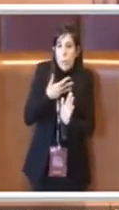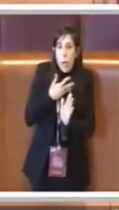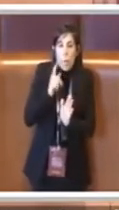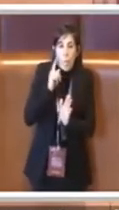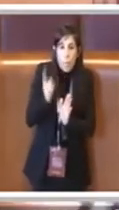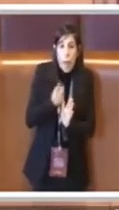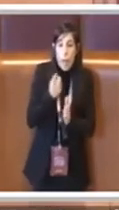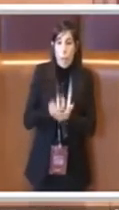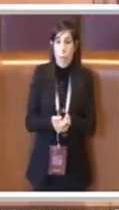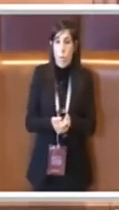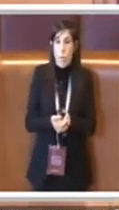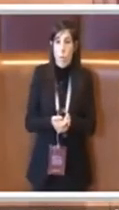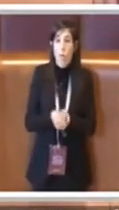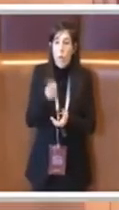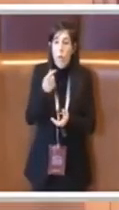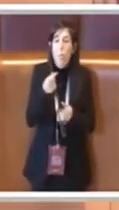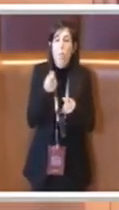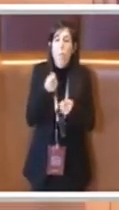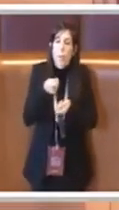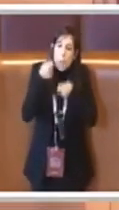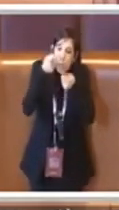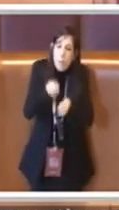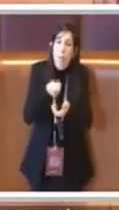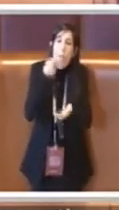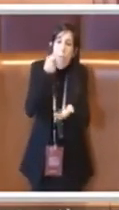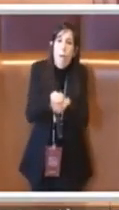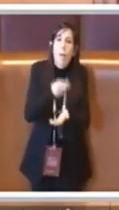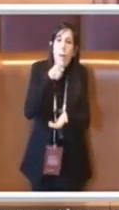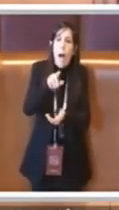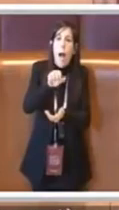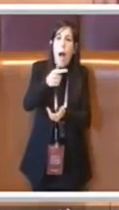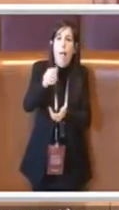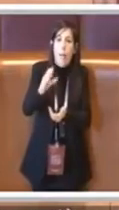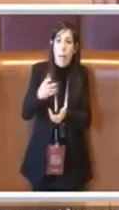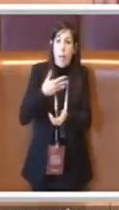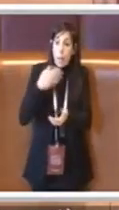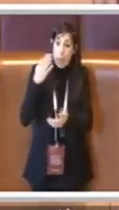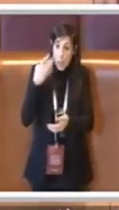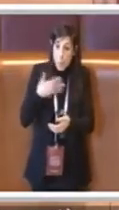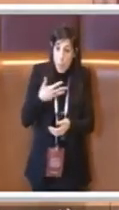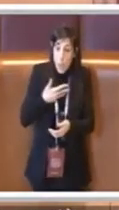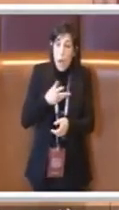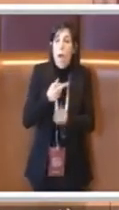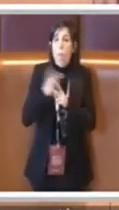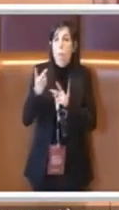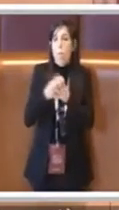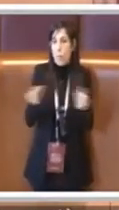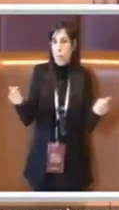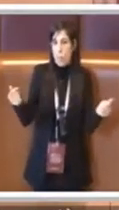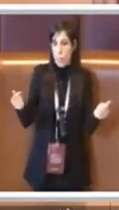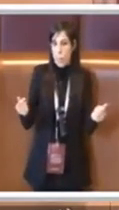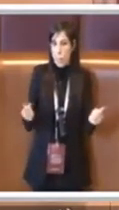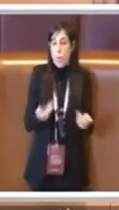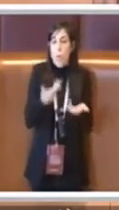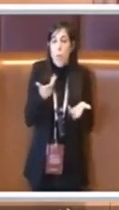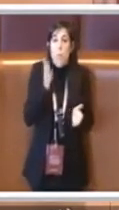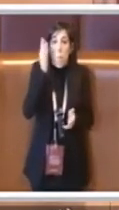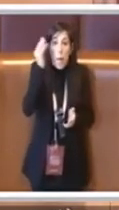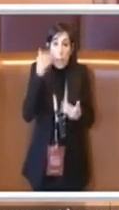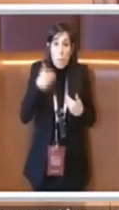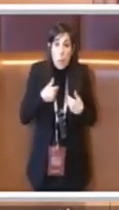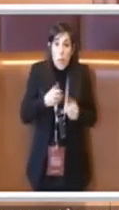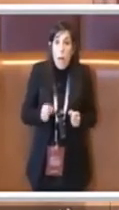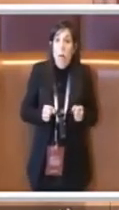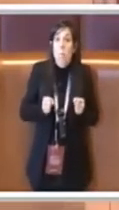piano per il rientro dei debiti con i fornitori, con i creditori, è una, mi passi il